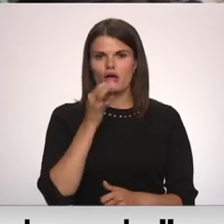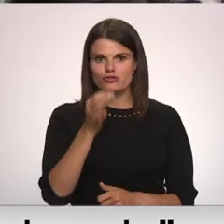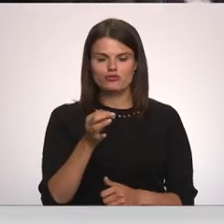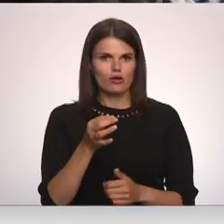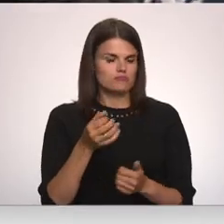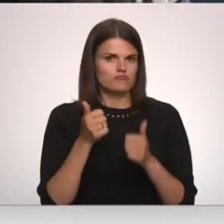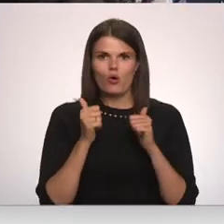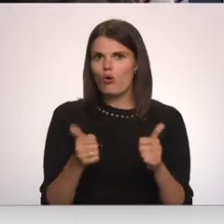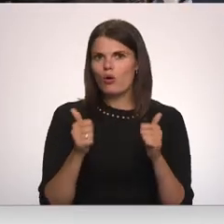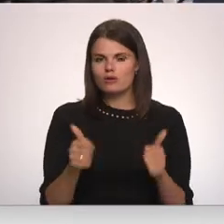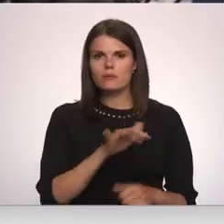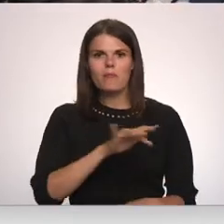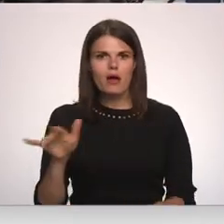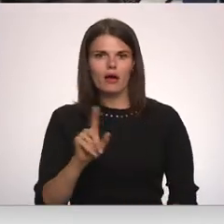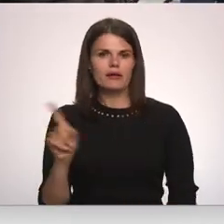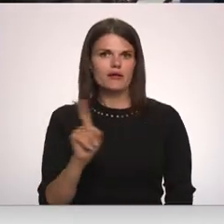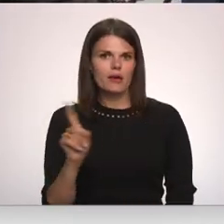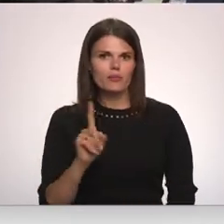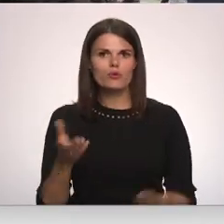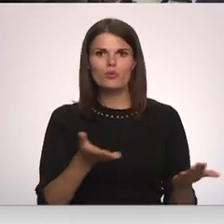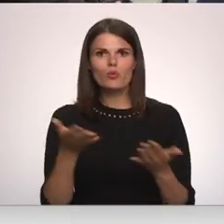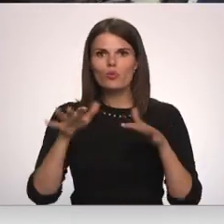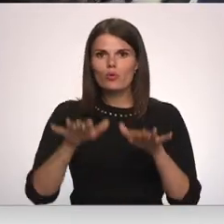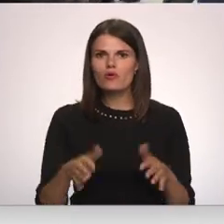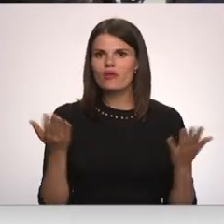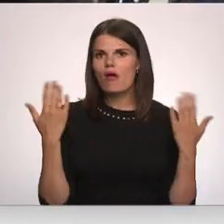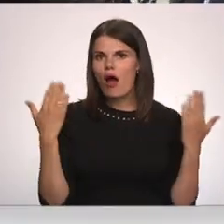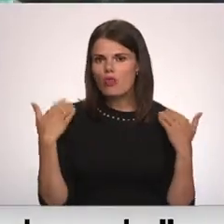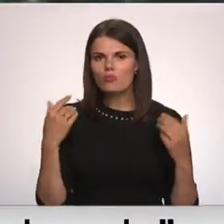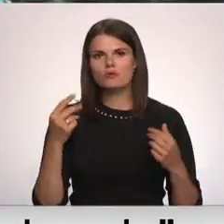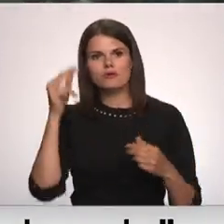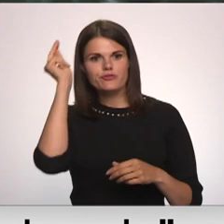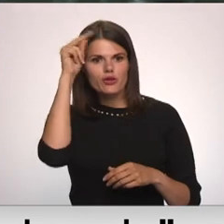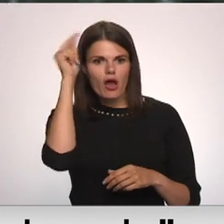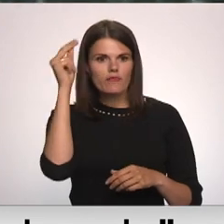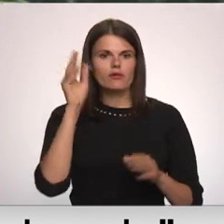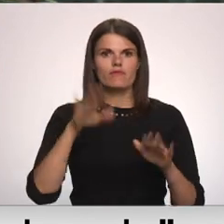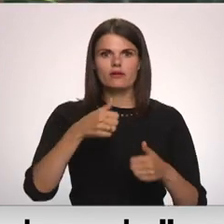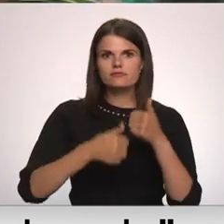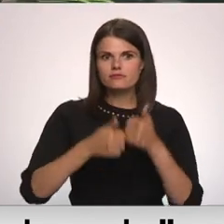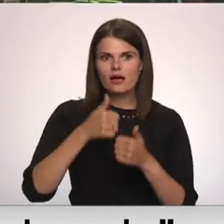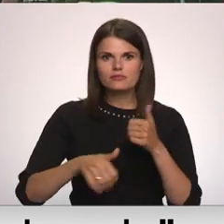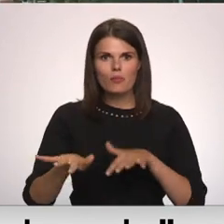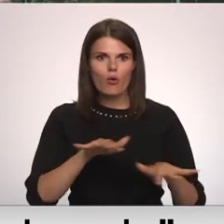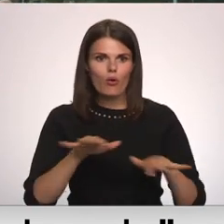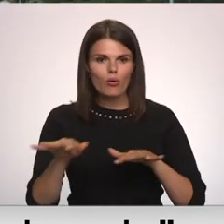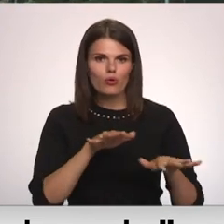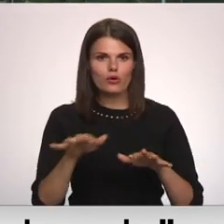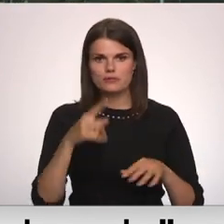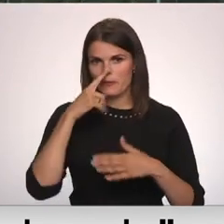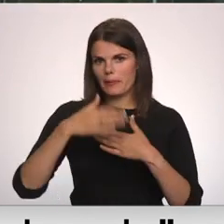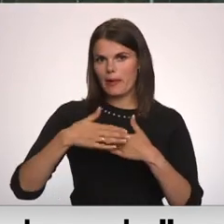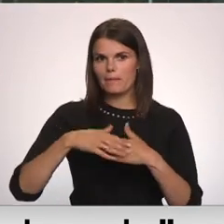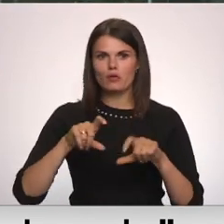vienkārši kolosāli, ka bērniem ir kur atpūsties, ir kur nodarboties, ir kur sacensības pat organizēt. Te patās